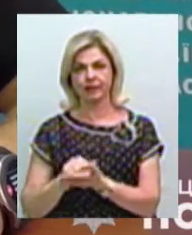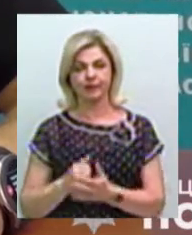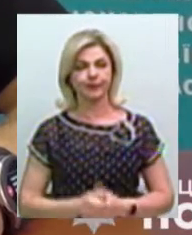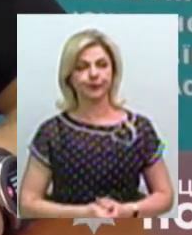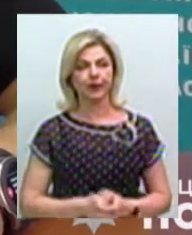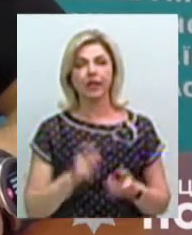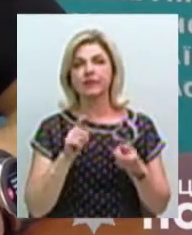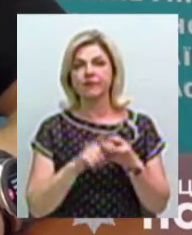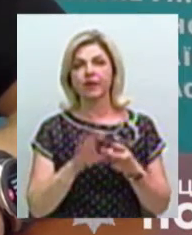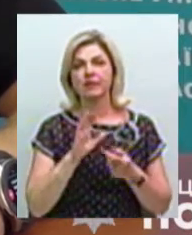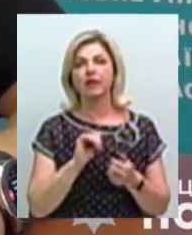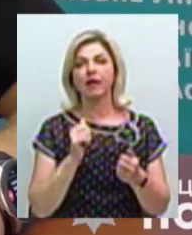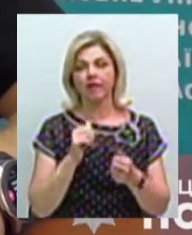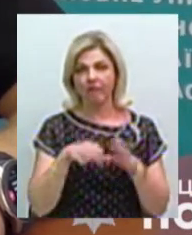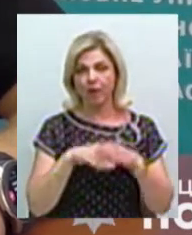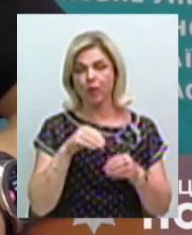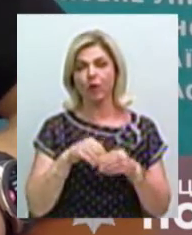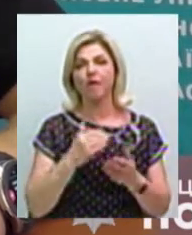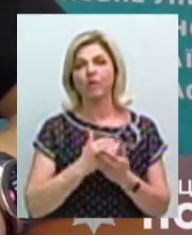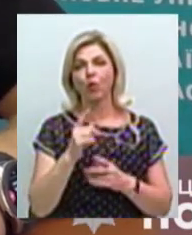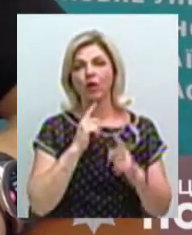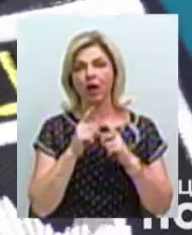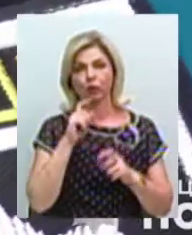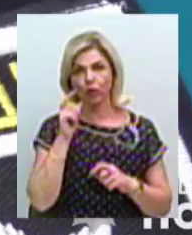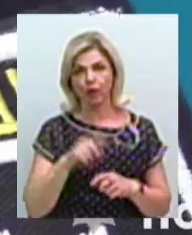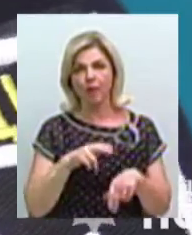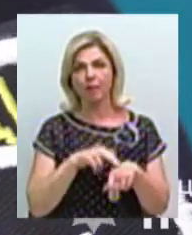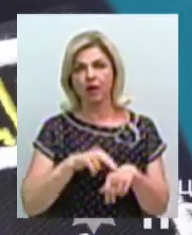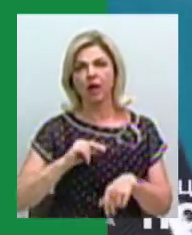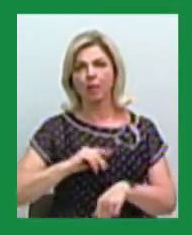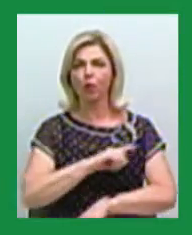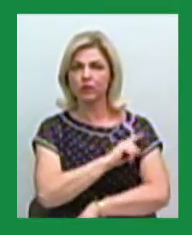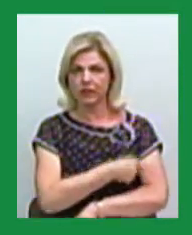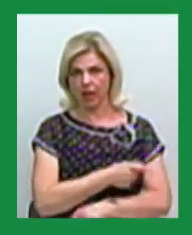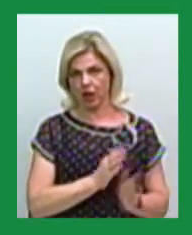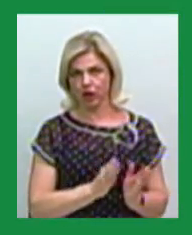з позачерговими виборами до Верховної Ради України правоохоронці працюють у посиленому режимі.